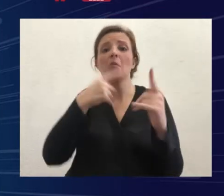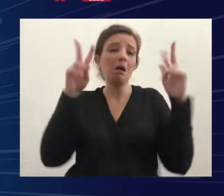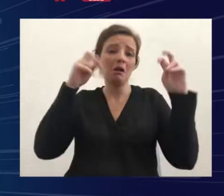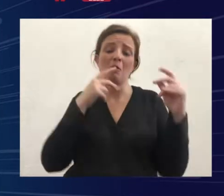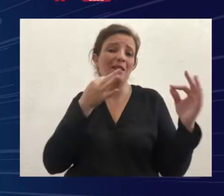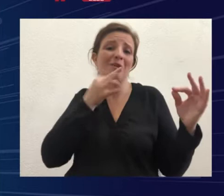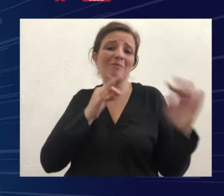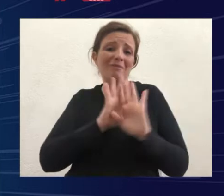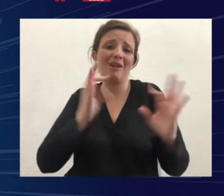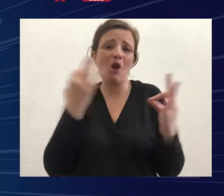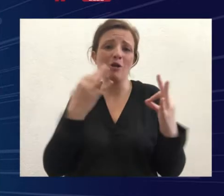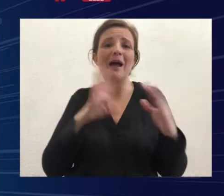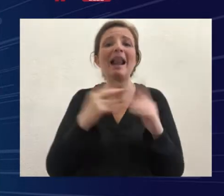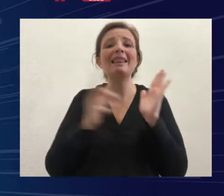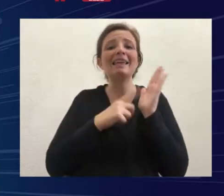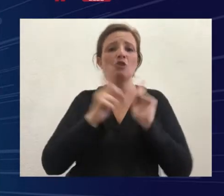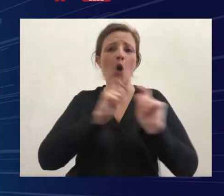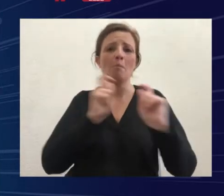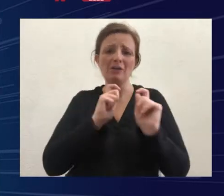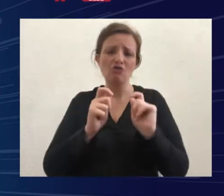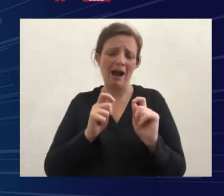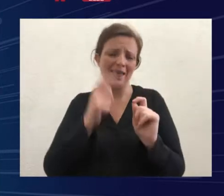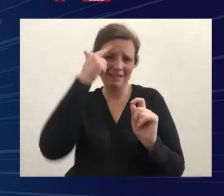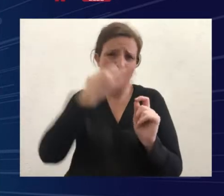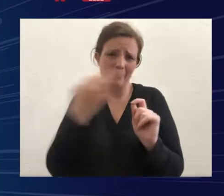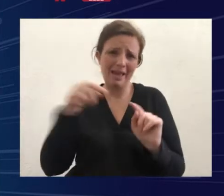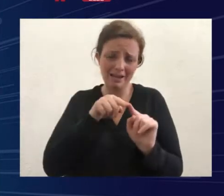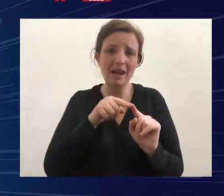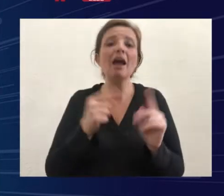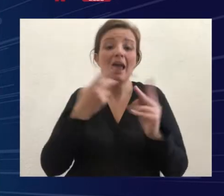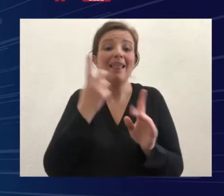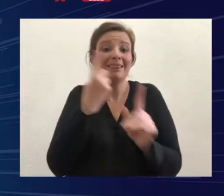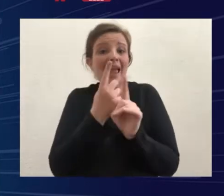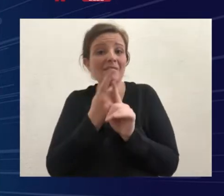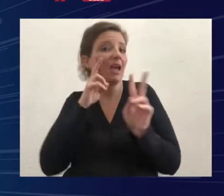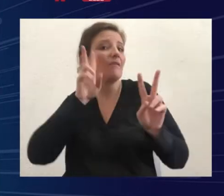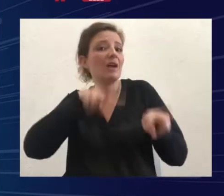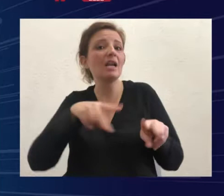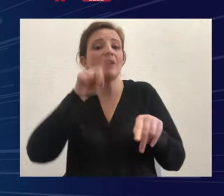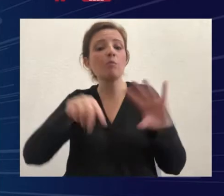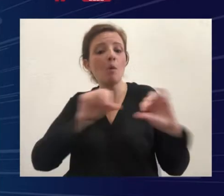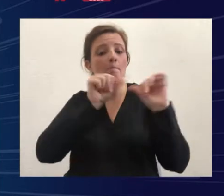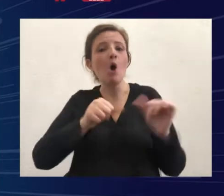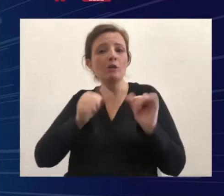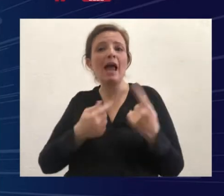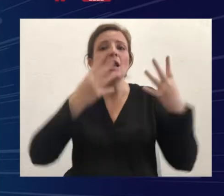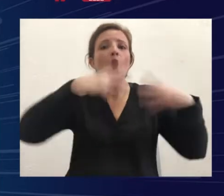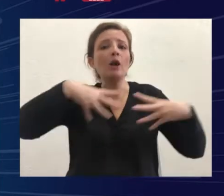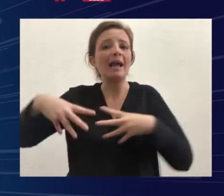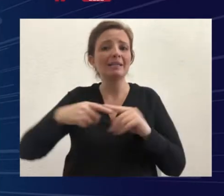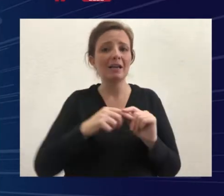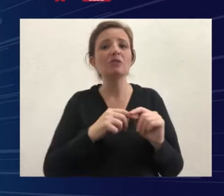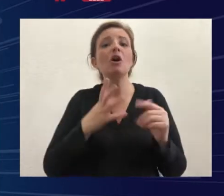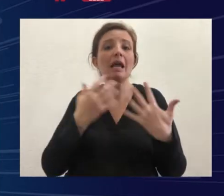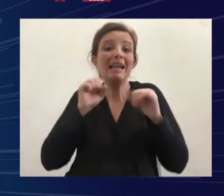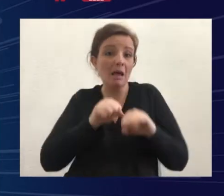una tematica classica del diritto commerciale che, tra le altre cose, si occupa di verificare i modelli